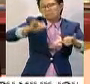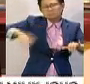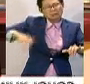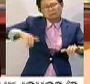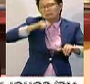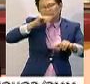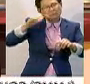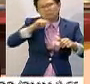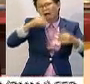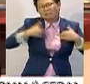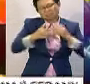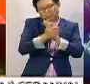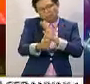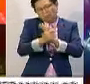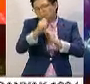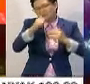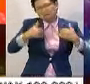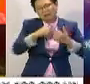memenuhi kelayakan ini.